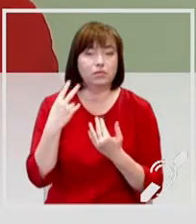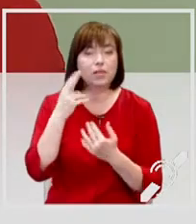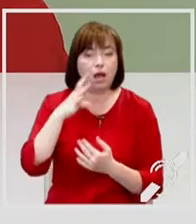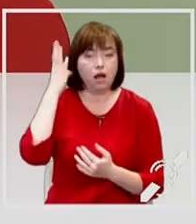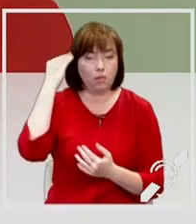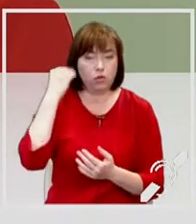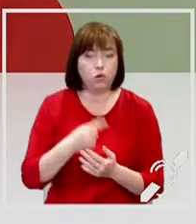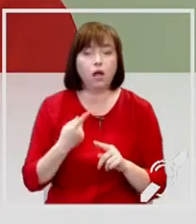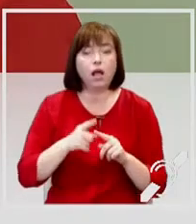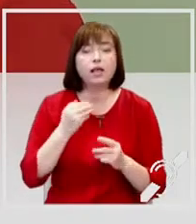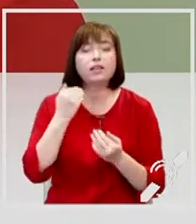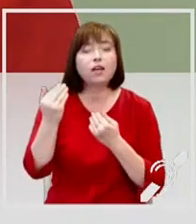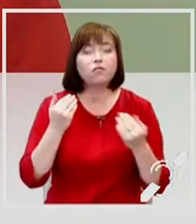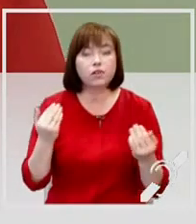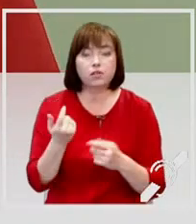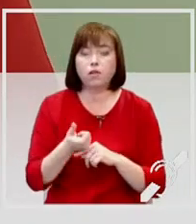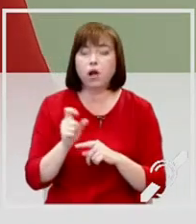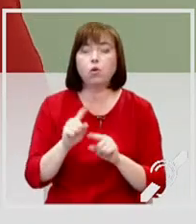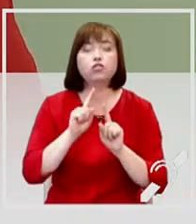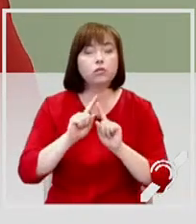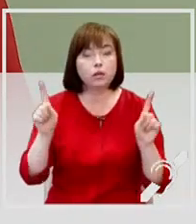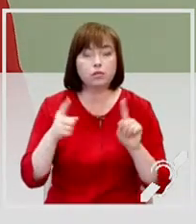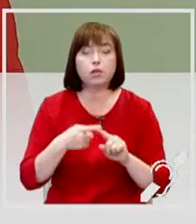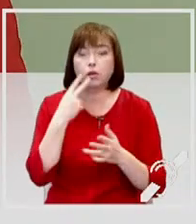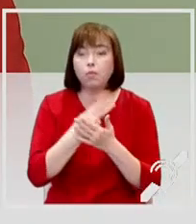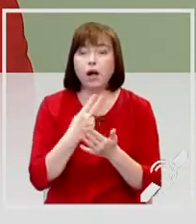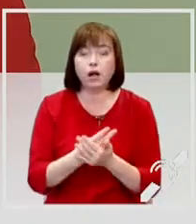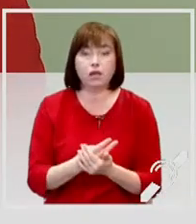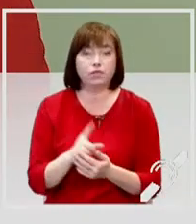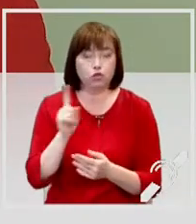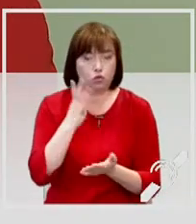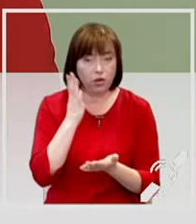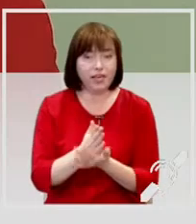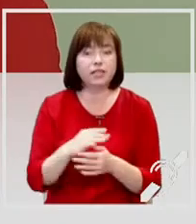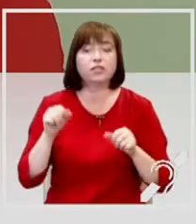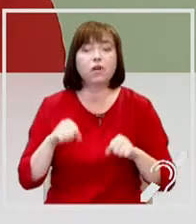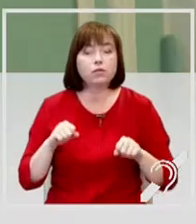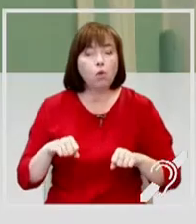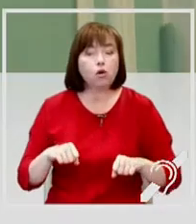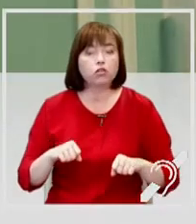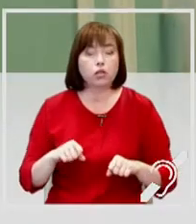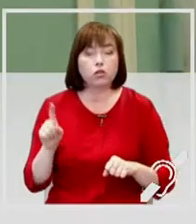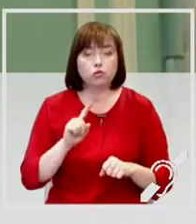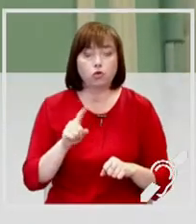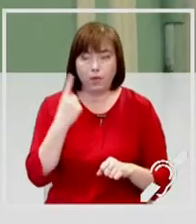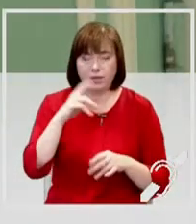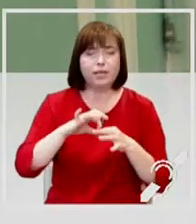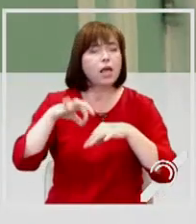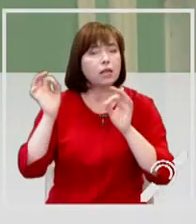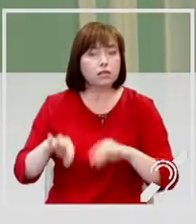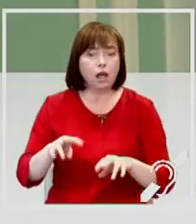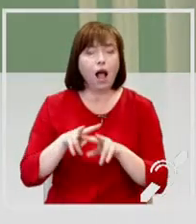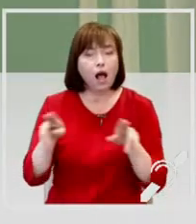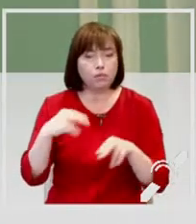O expoziție deosebită care ne arată că există posibilitatea ca un artist de talie a lui